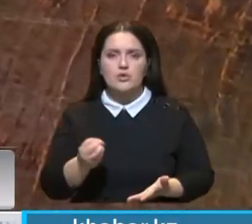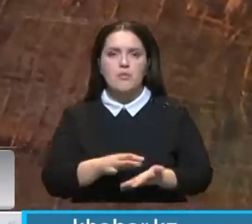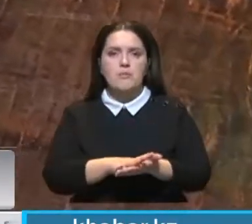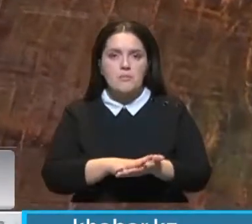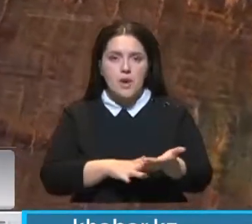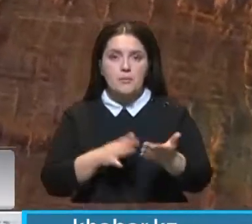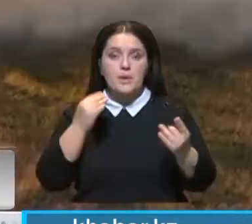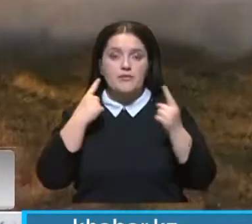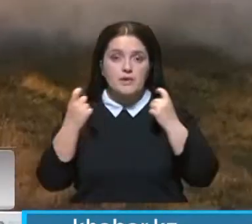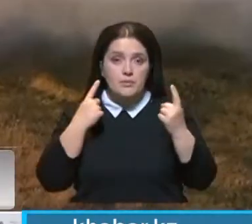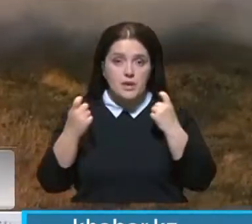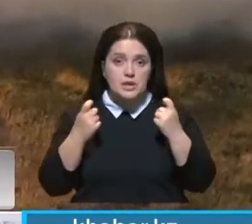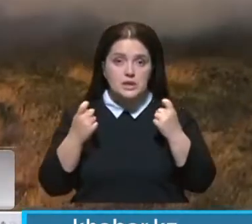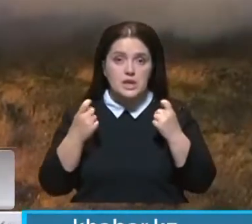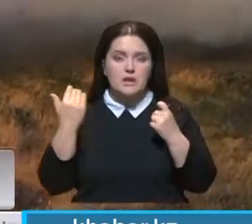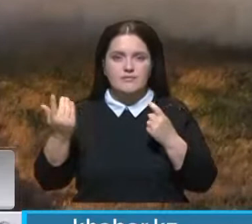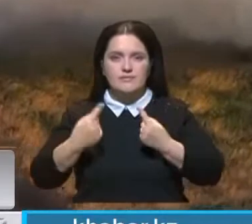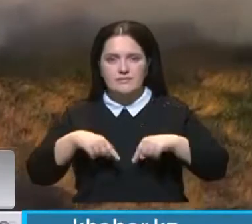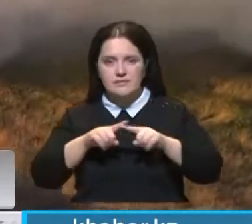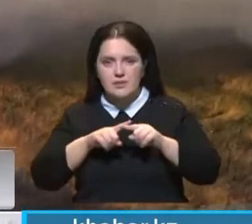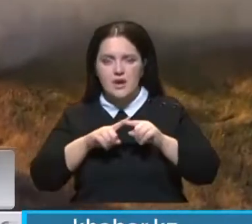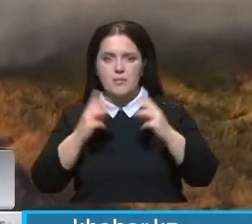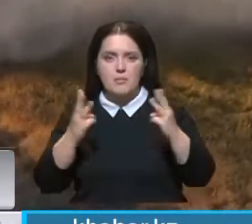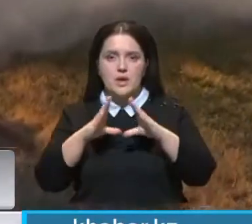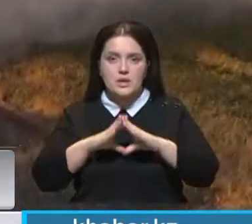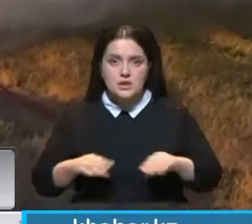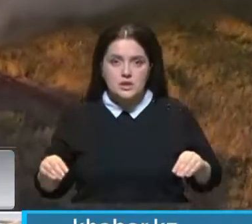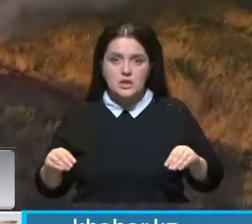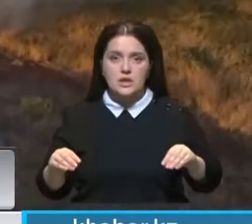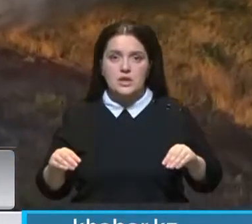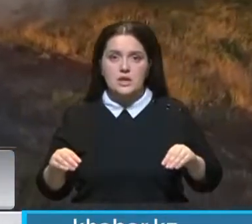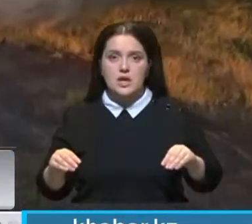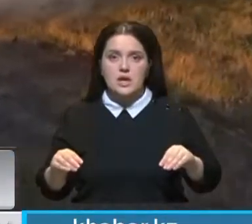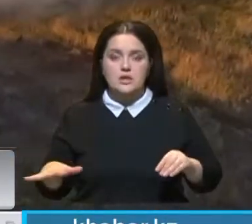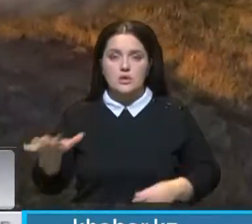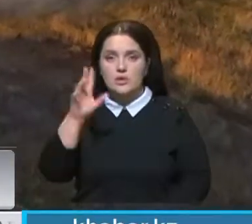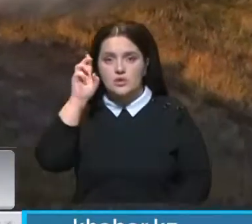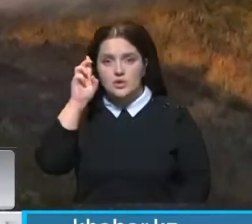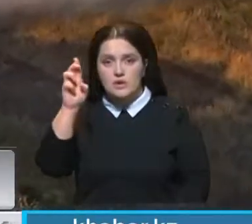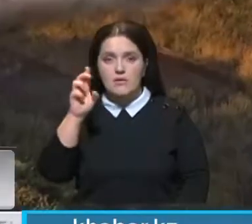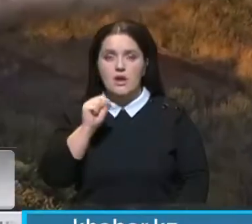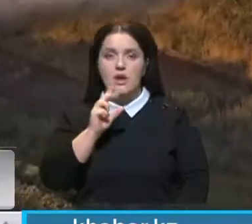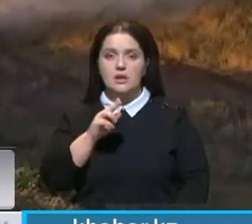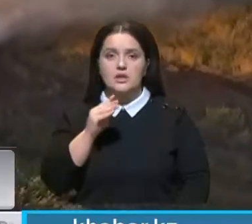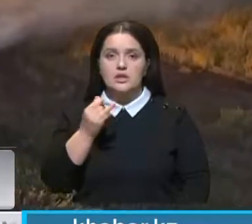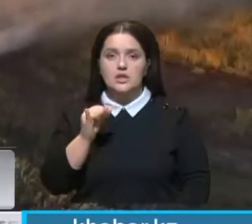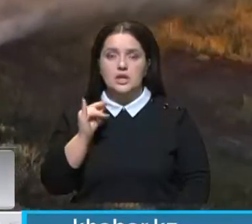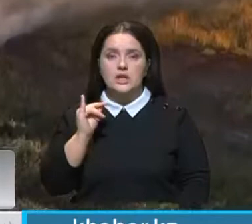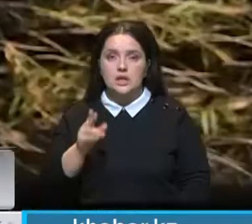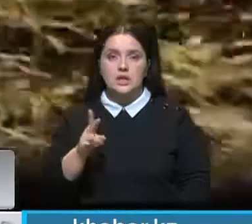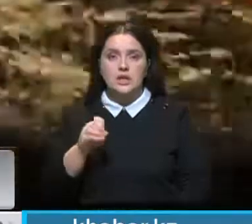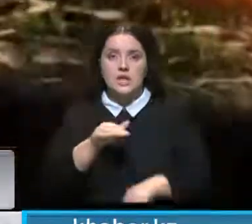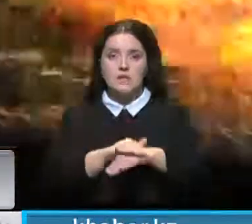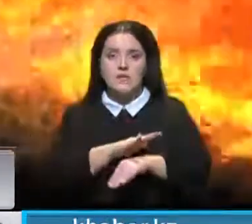продолжается впрочем по информации профильного ведомства рассмотрение распространение огня на территорию государственного природного резервата а